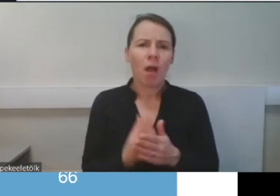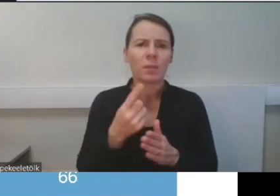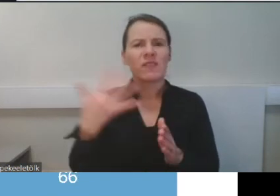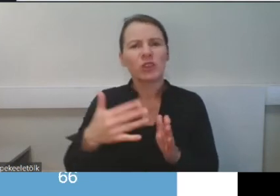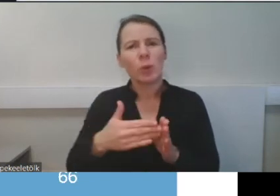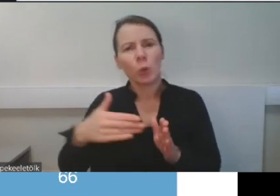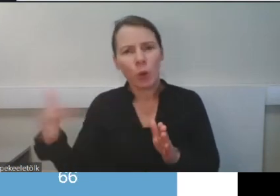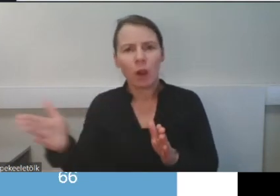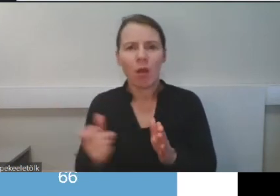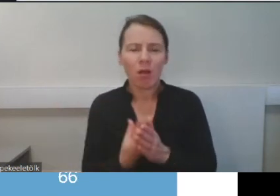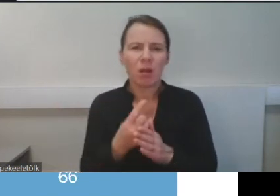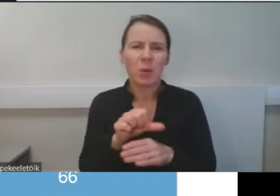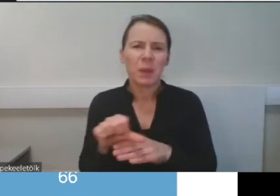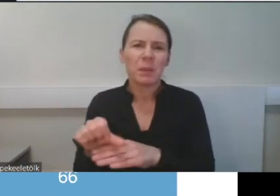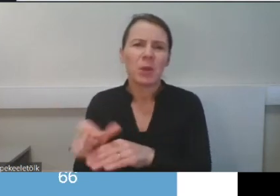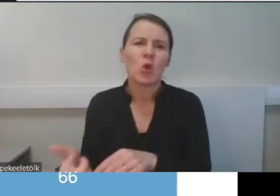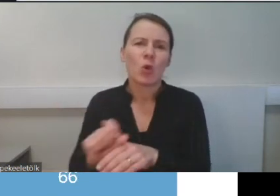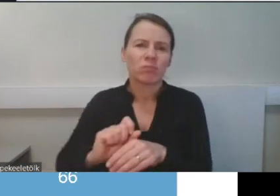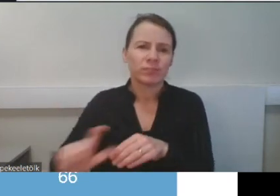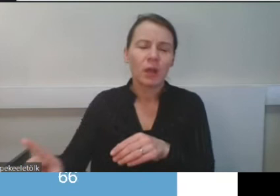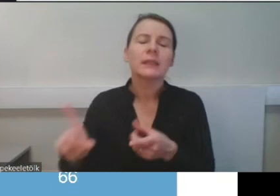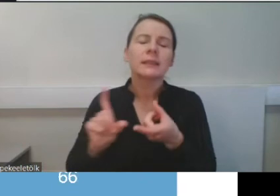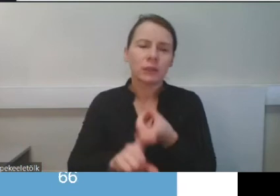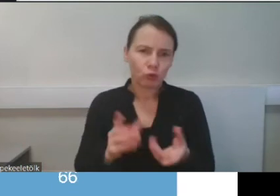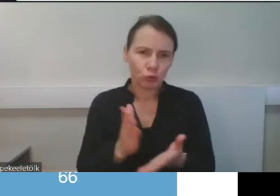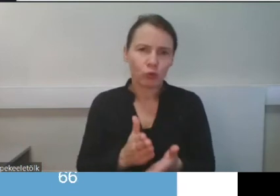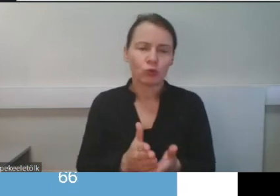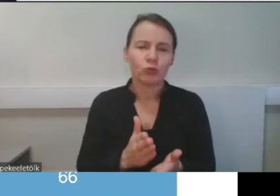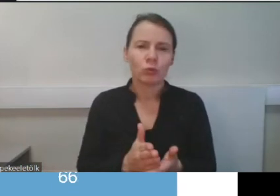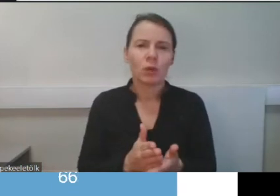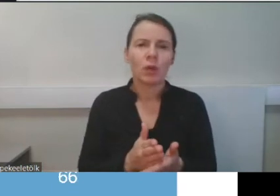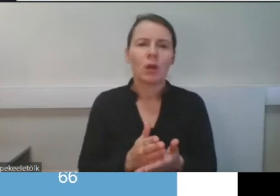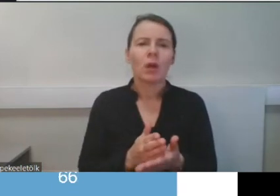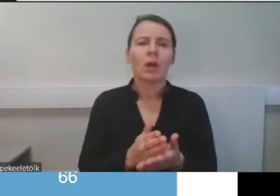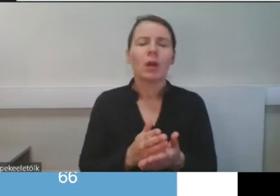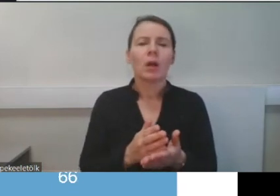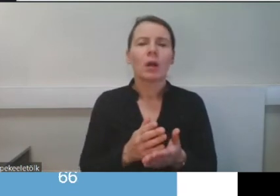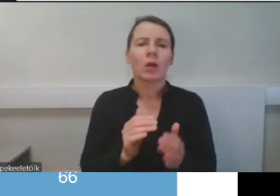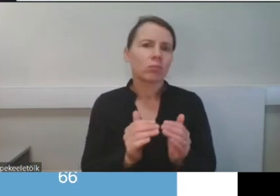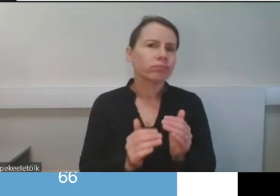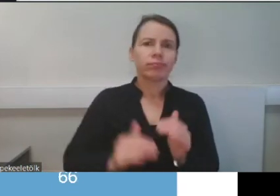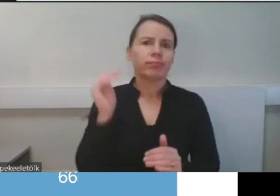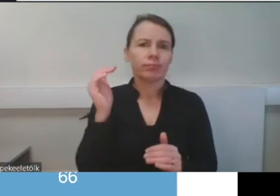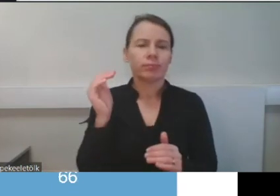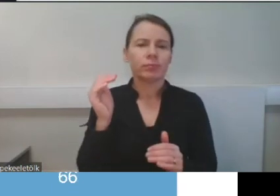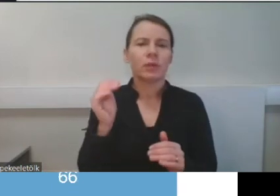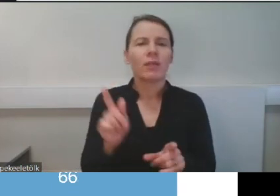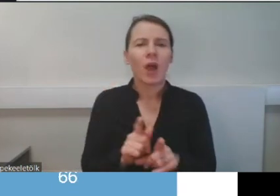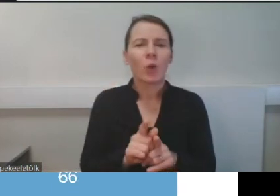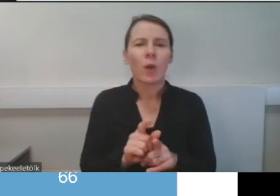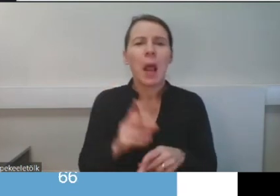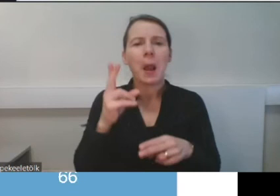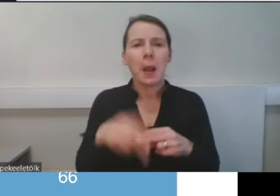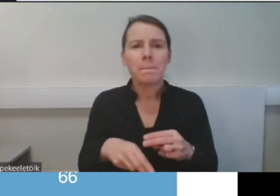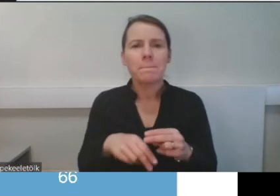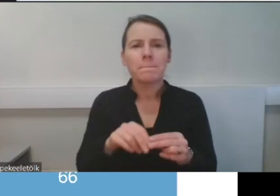jõua mingil põhjusel kas puude või vähenenud töövõime tuvastamiseni või hindamiseni. Et see on loomulikult iga